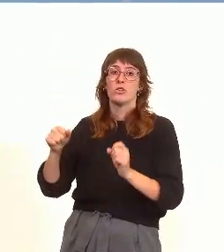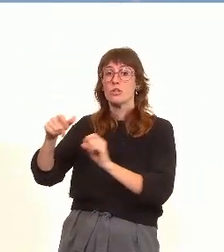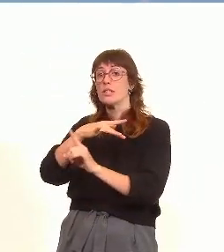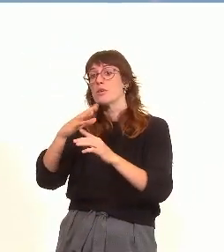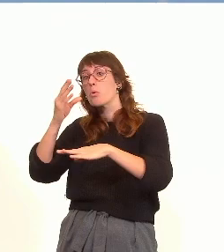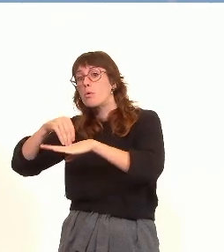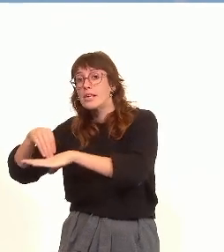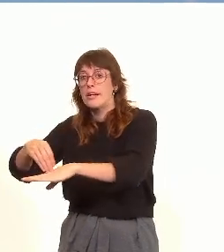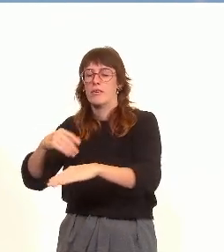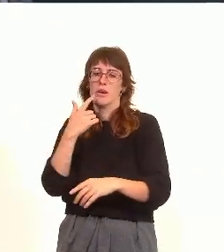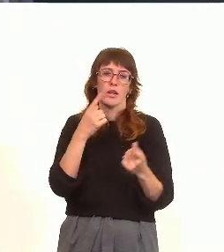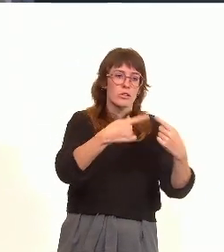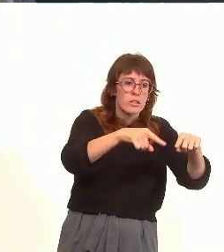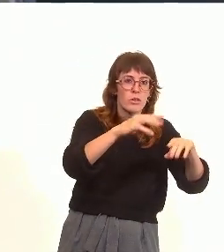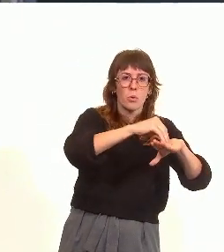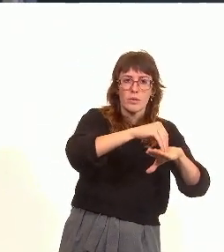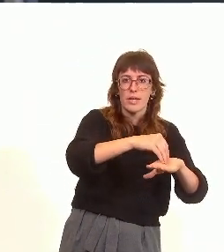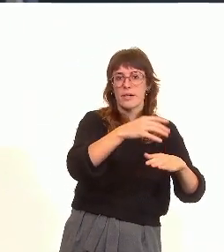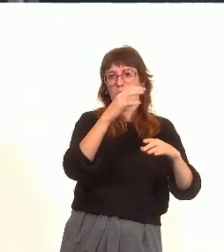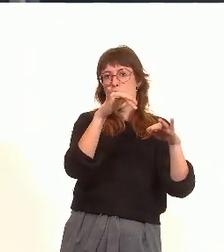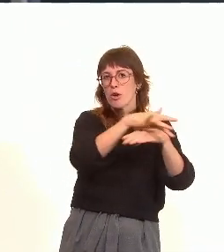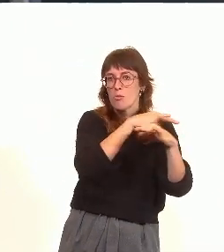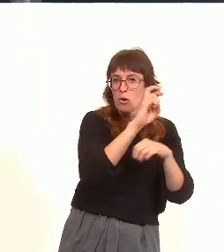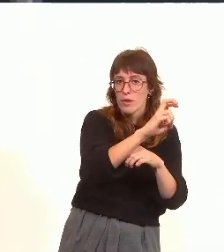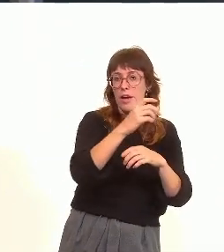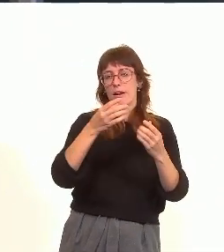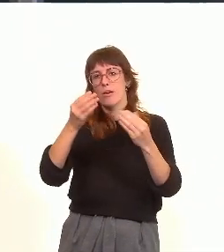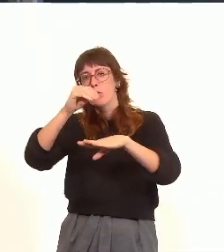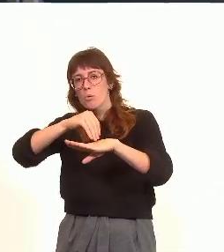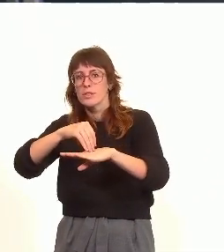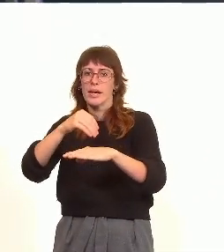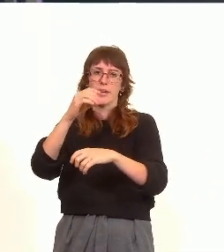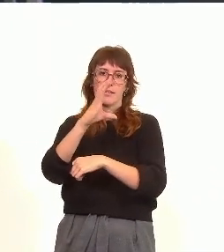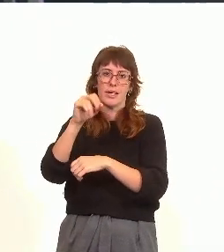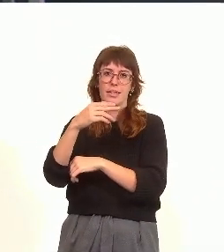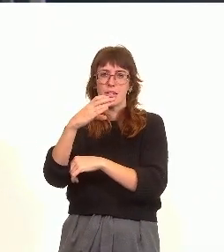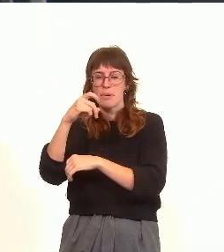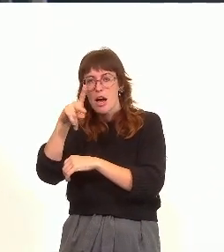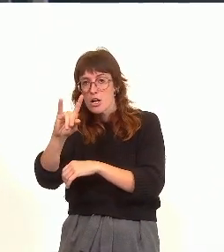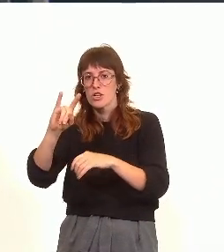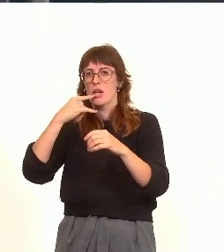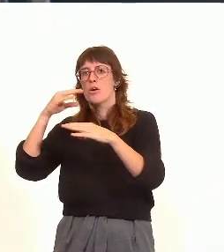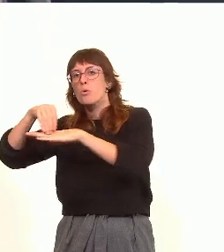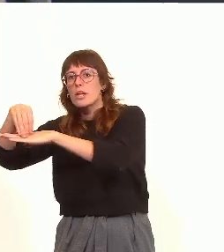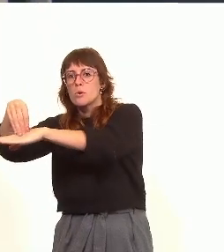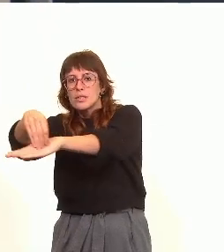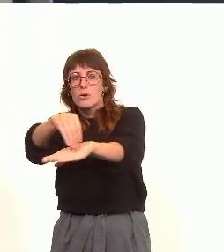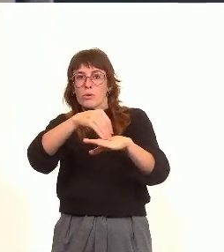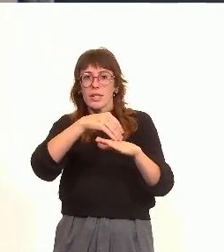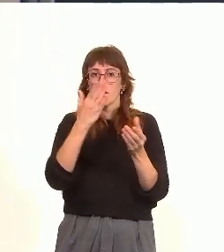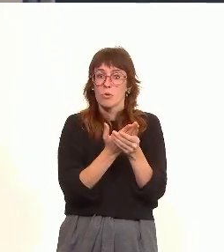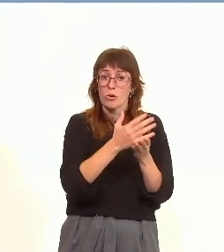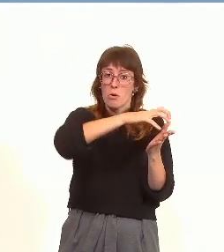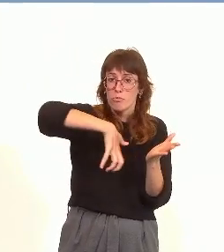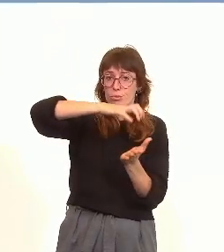conseils environnementaux, social, économiques, du Conseil national consultatif des personnes handicapées, qui continuent à produire des documents, à changer leur mode de